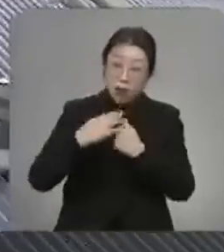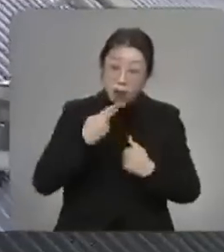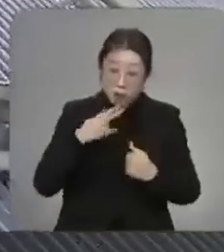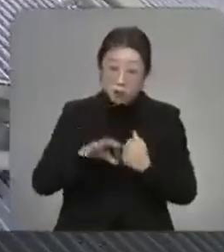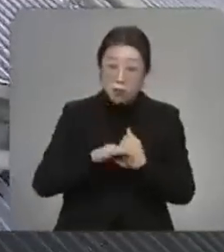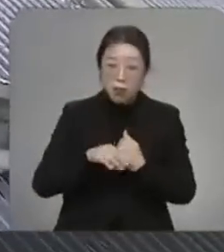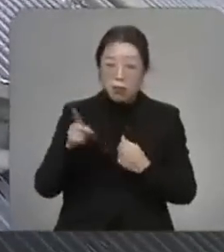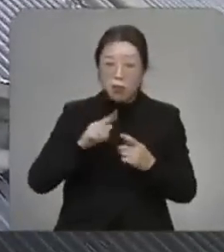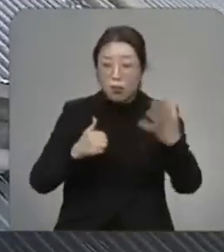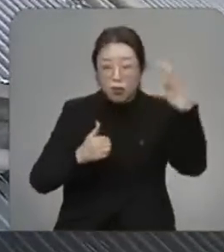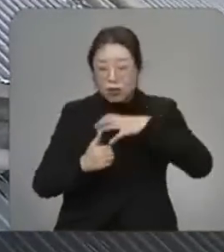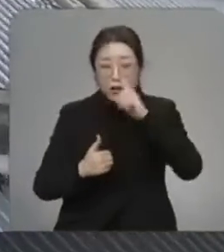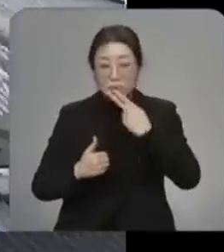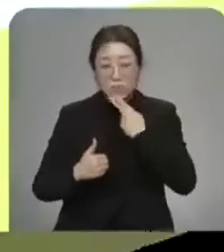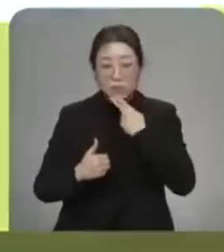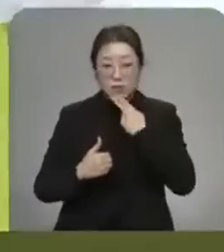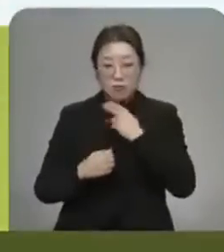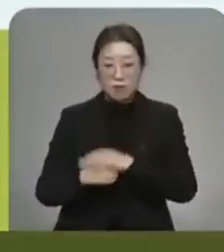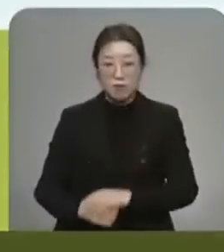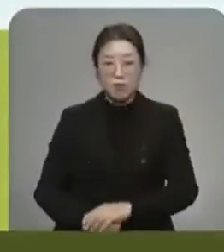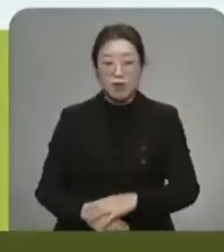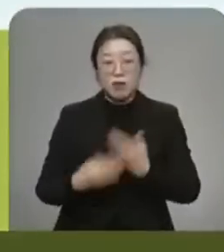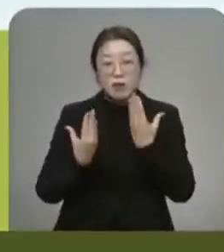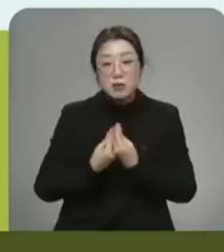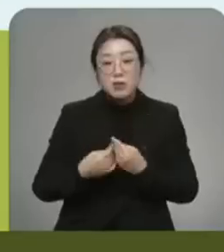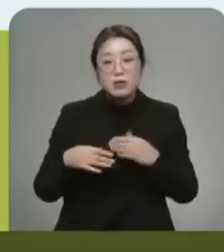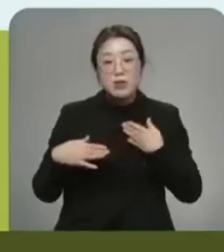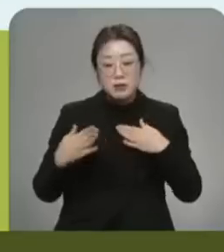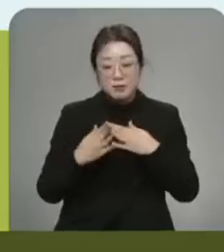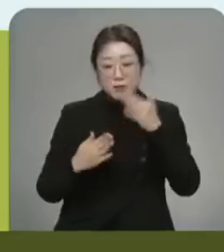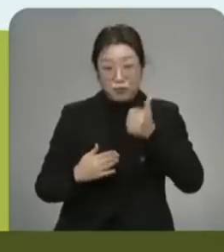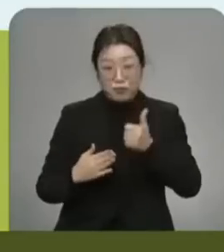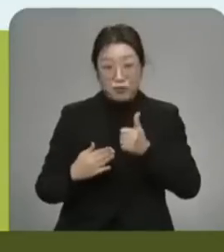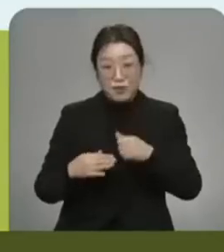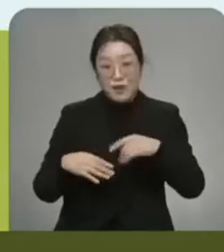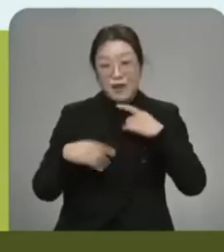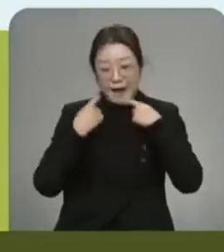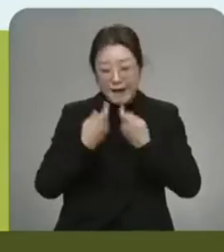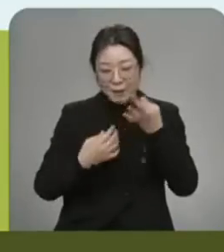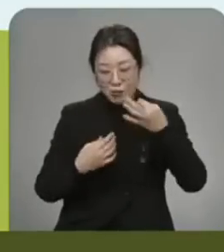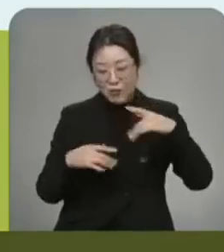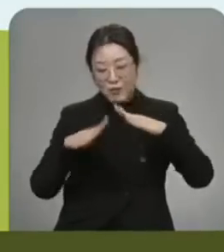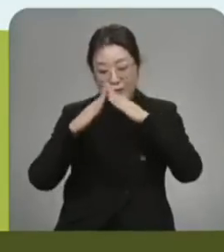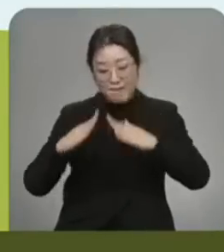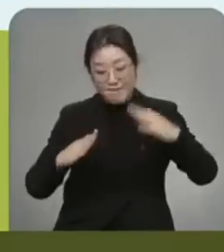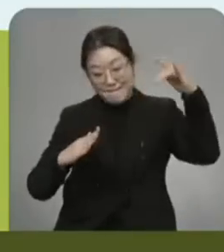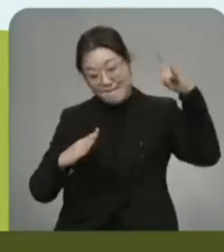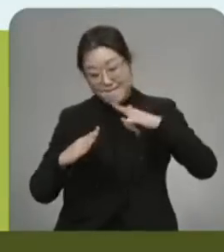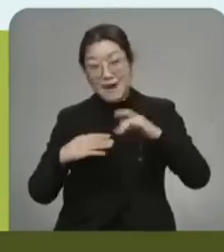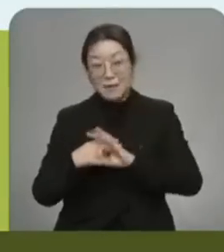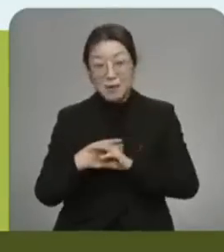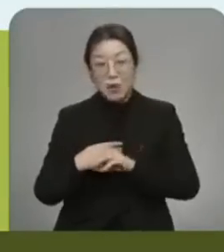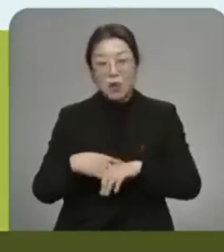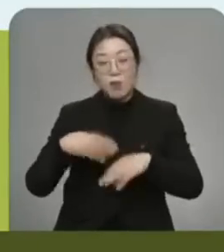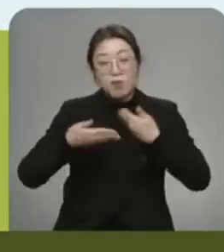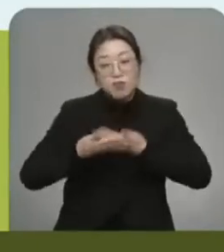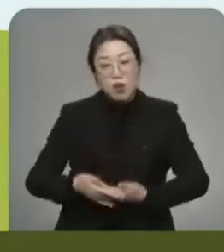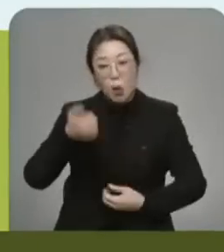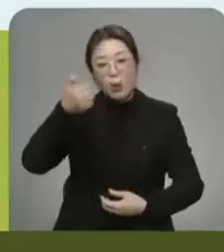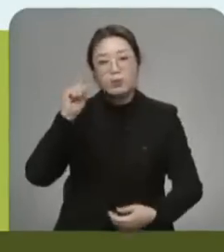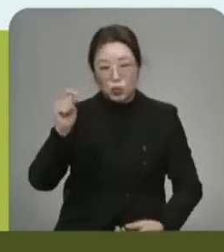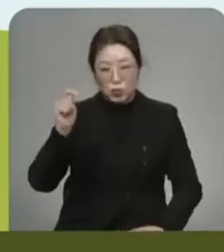사실상 규제가 없는 셈입니다. 예를 들어 집주인이 사비로 태양광을 설치하면 무게는 최대 50톤까지, 높이는